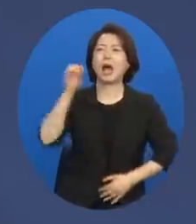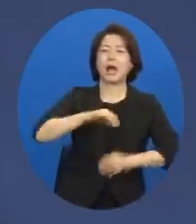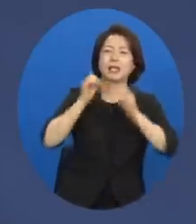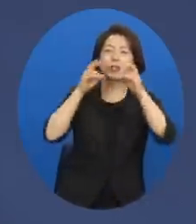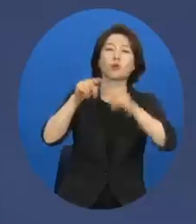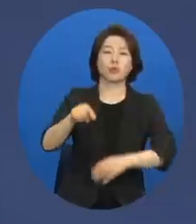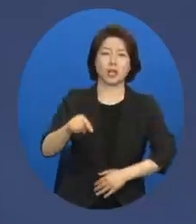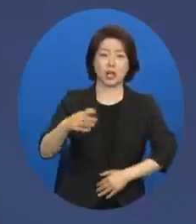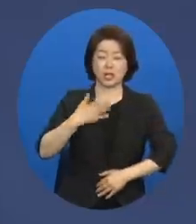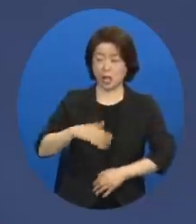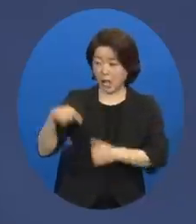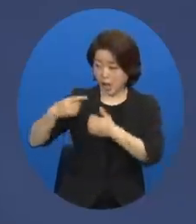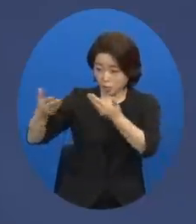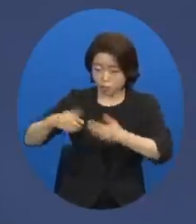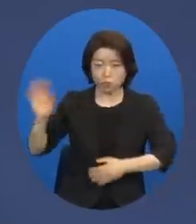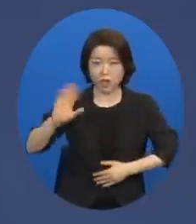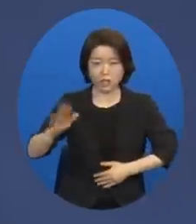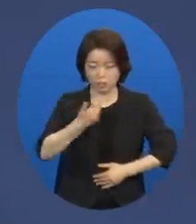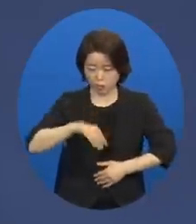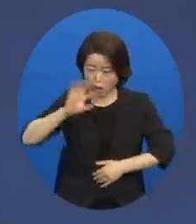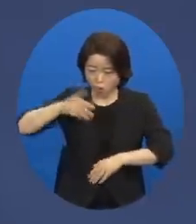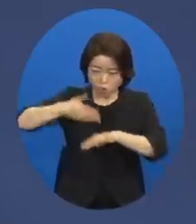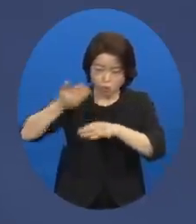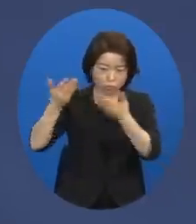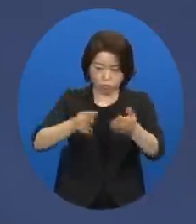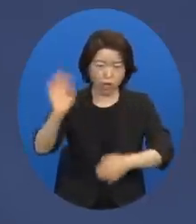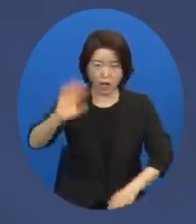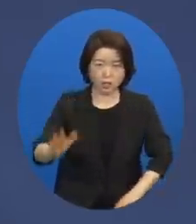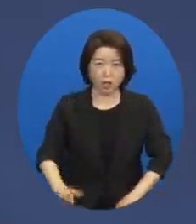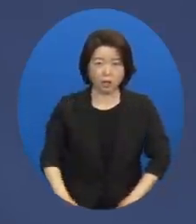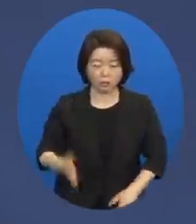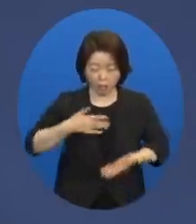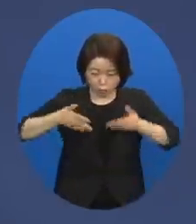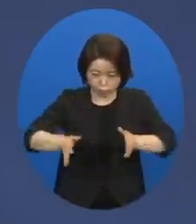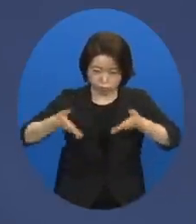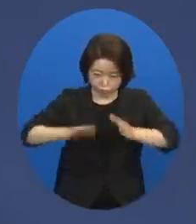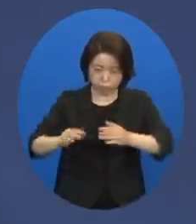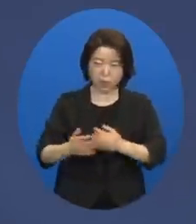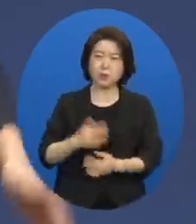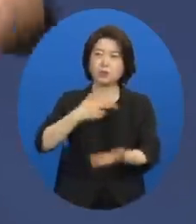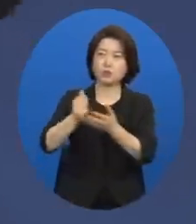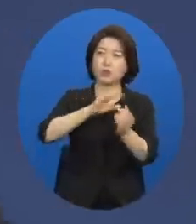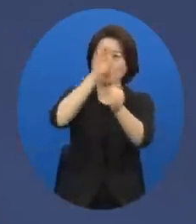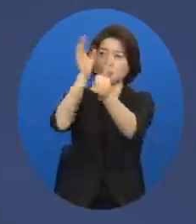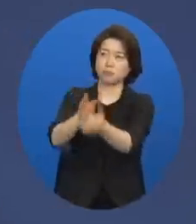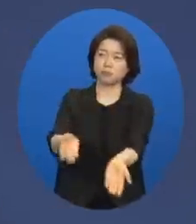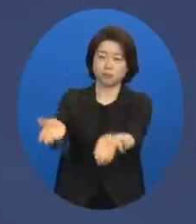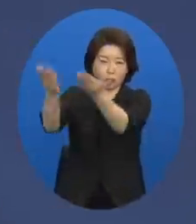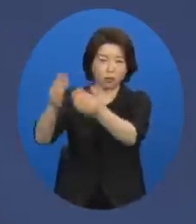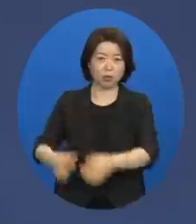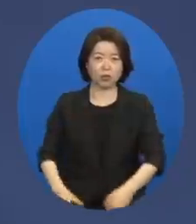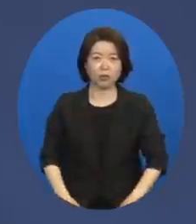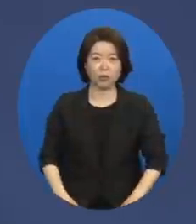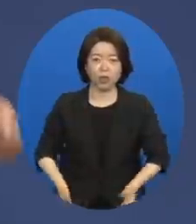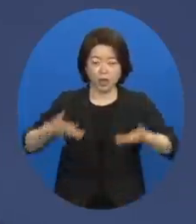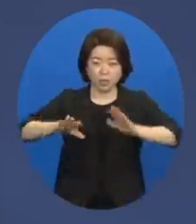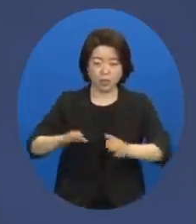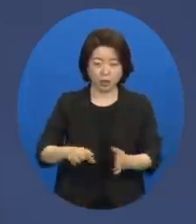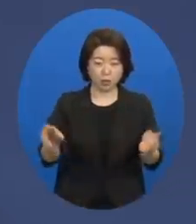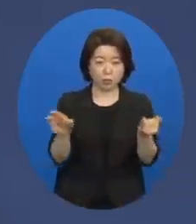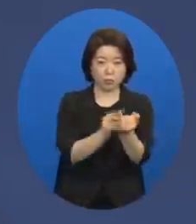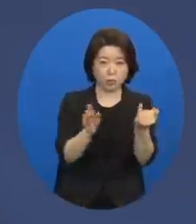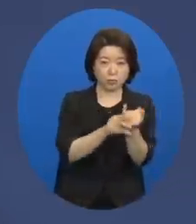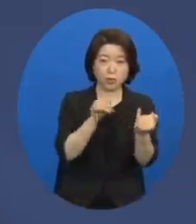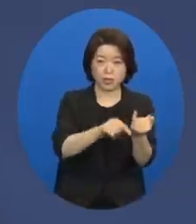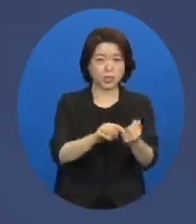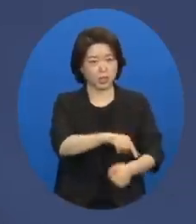된다고 제자 훈련시킨 것도 아닌데 그냥 날 낳는 쪽쪽 주님 앞에 바쳤어요. 그래가지고 그냥 낳는 쪽쪽 모태신앙들이 그런 게